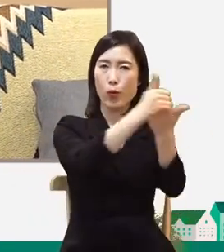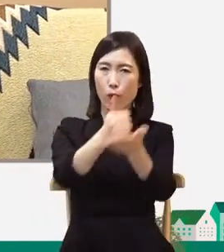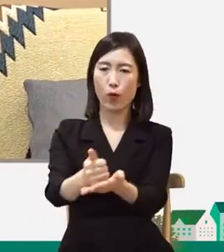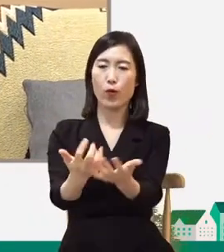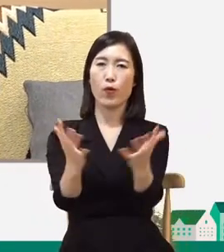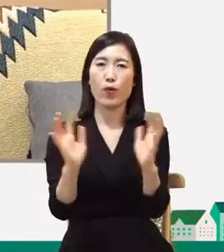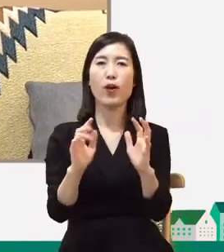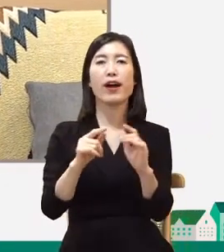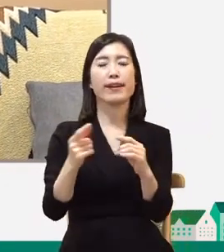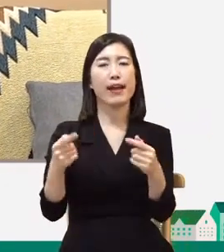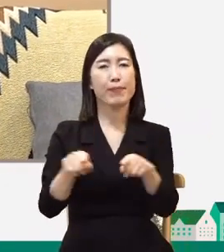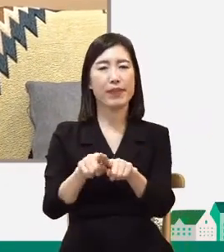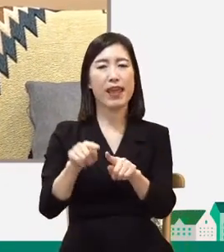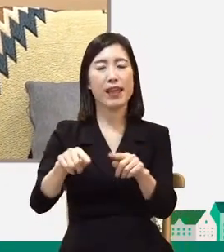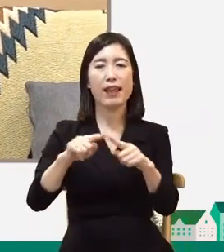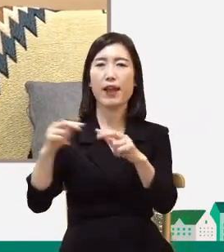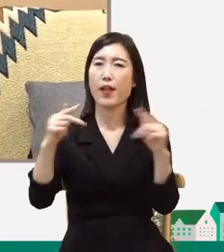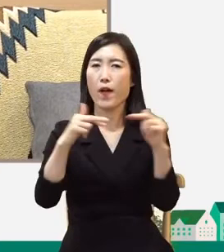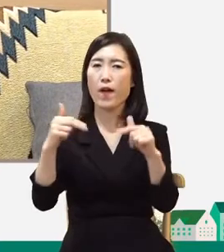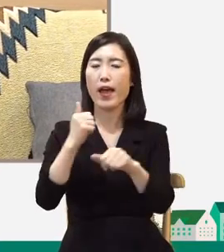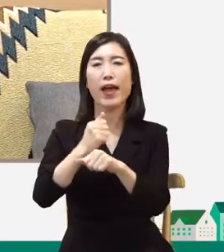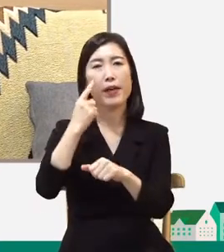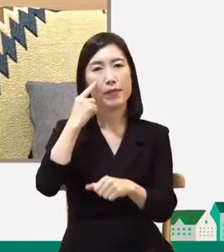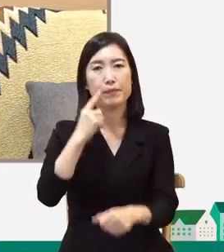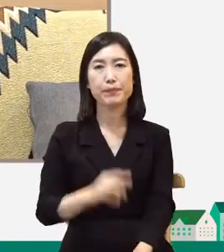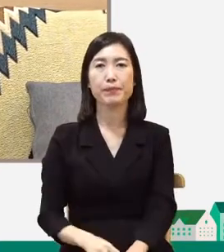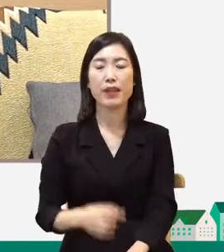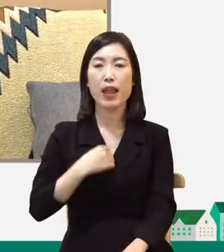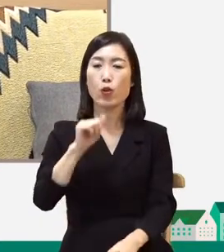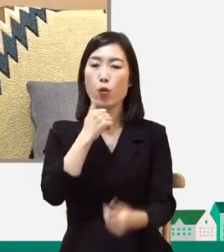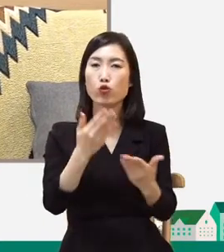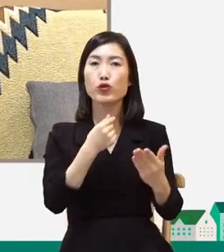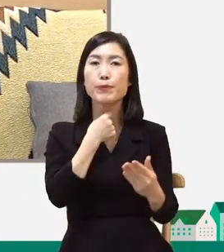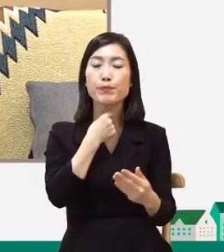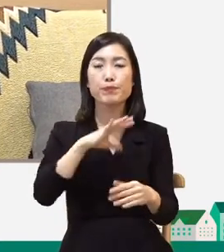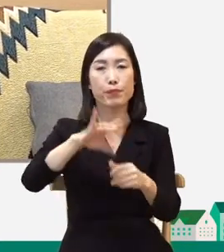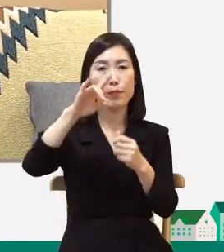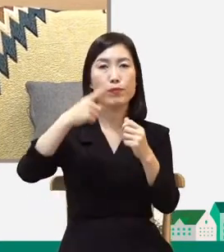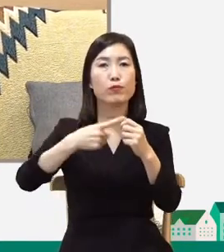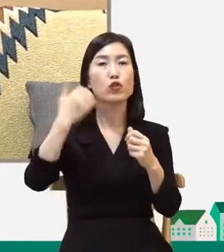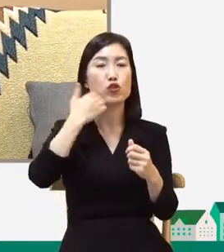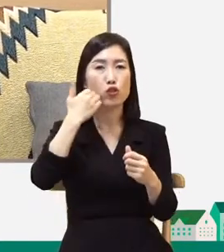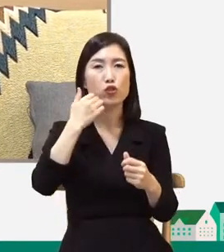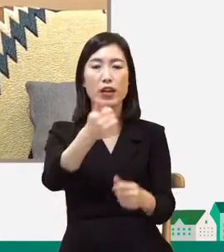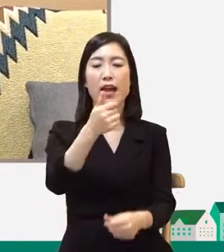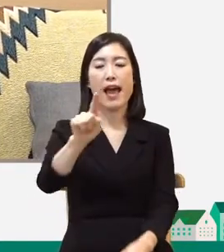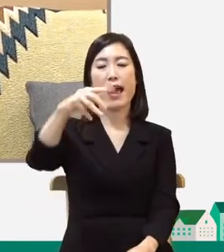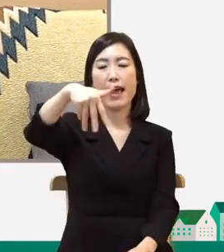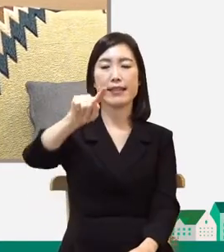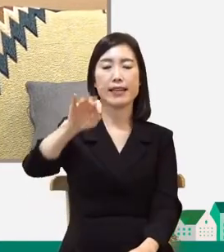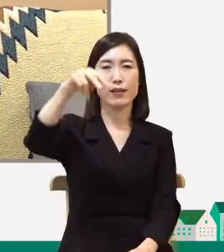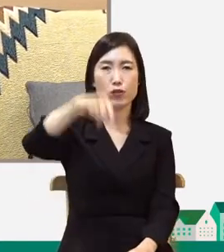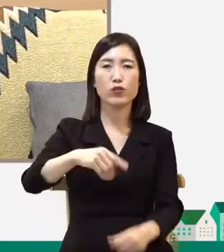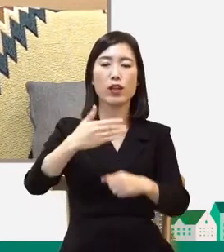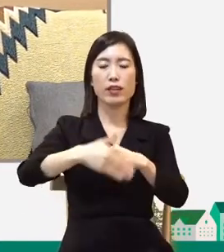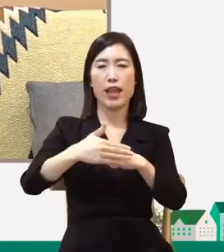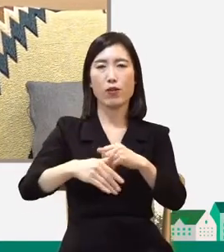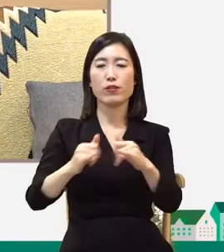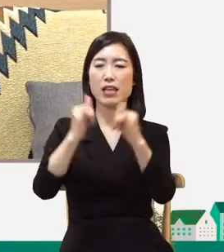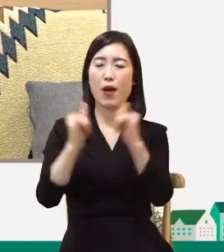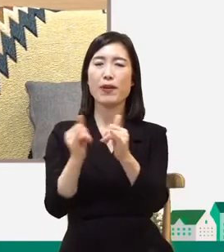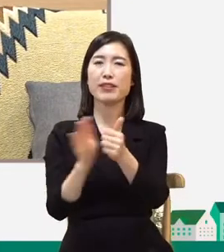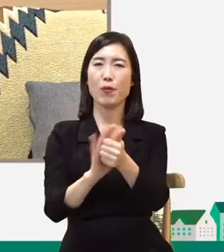있어요. 이분들에게 저희 먼저 소개시켜드리면은 그 하창수 대구광역시